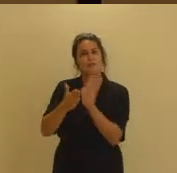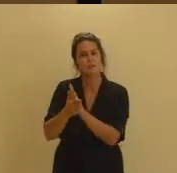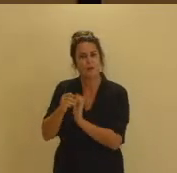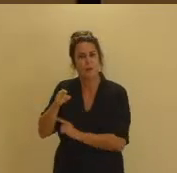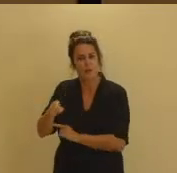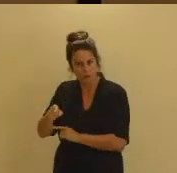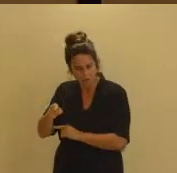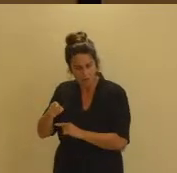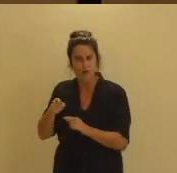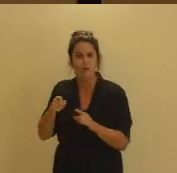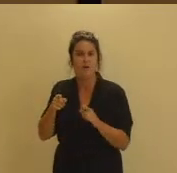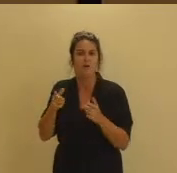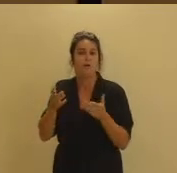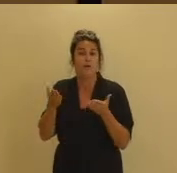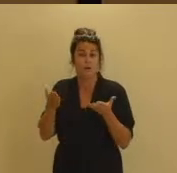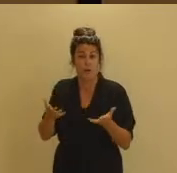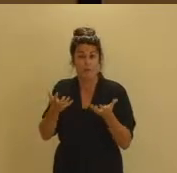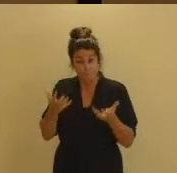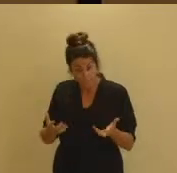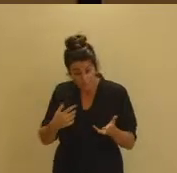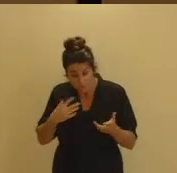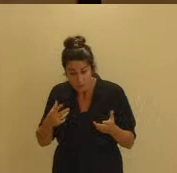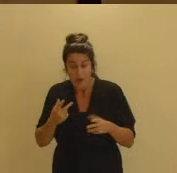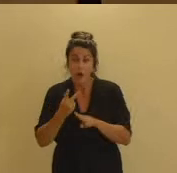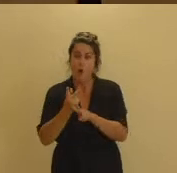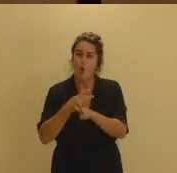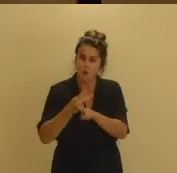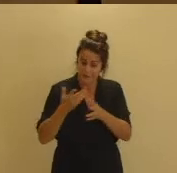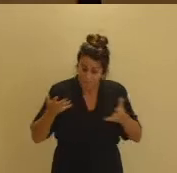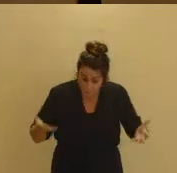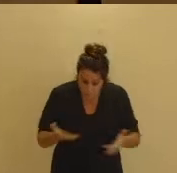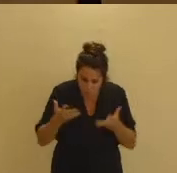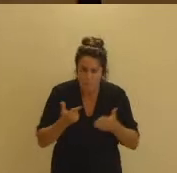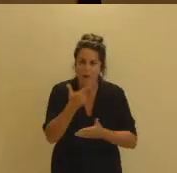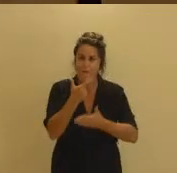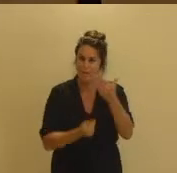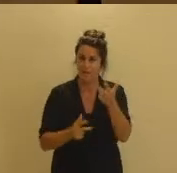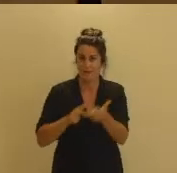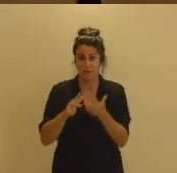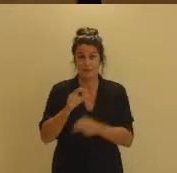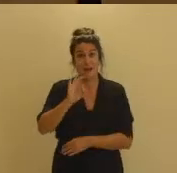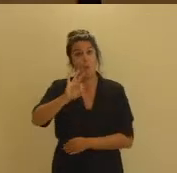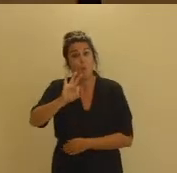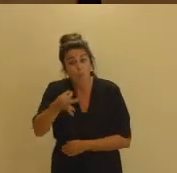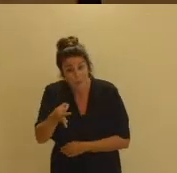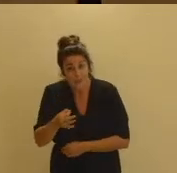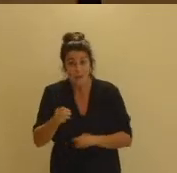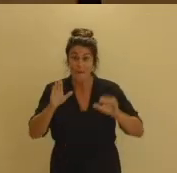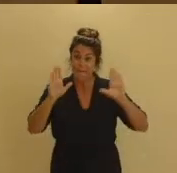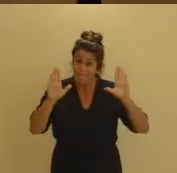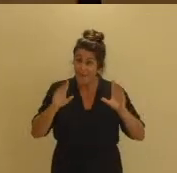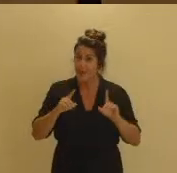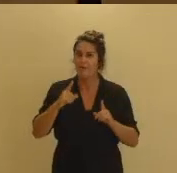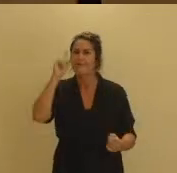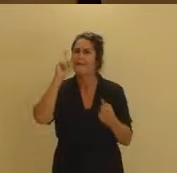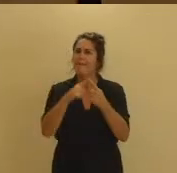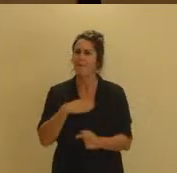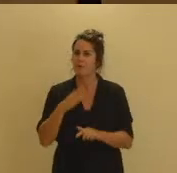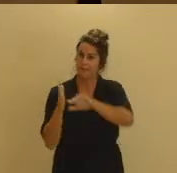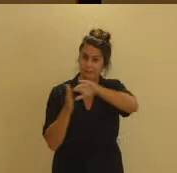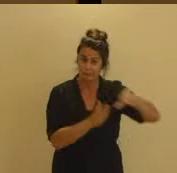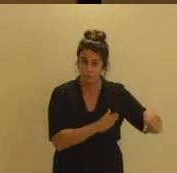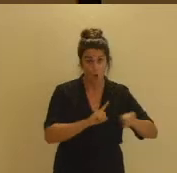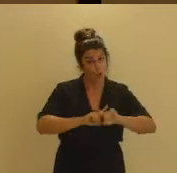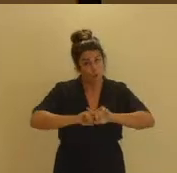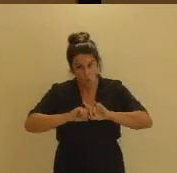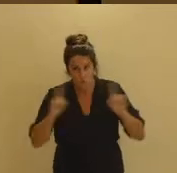et entend le faire vivre en tant qu'outil de promotion de l'euskara, il ne saurait être question de bannir le français des échanges